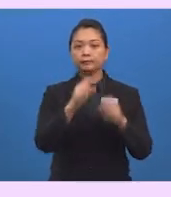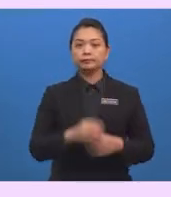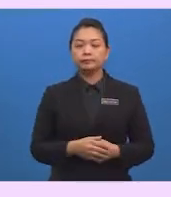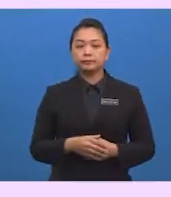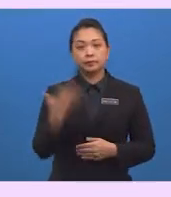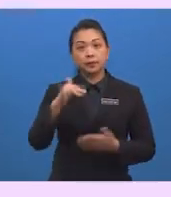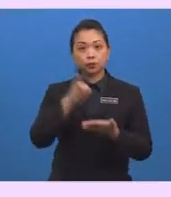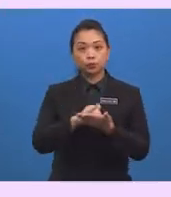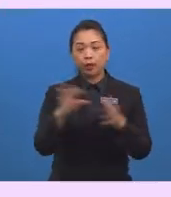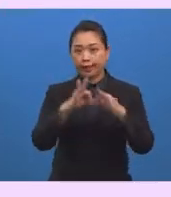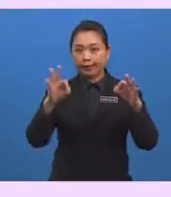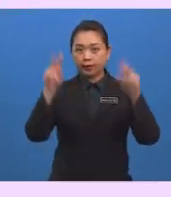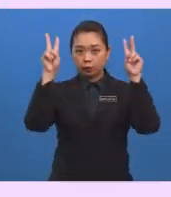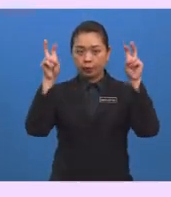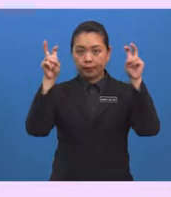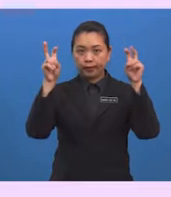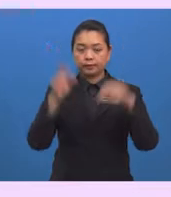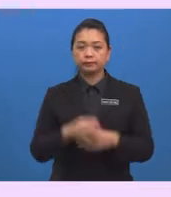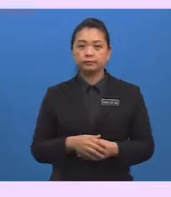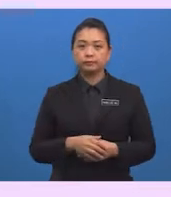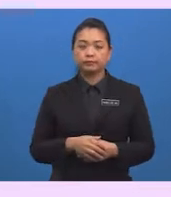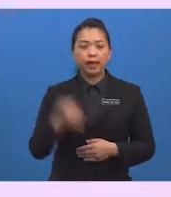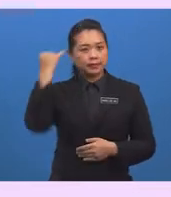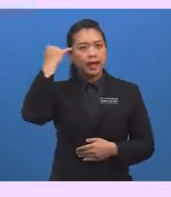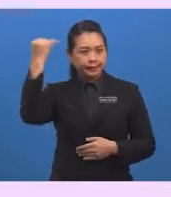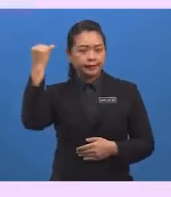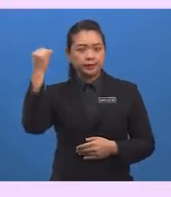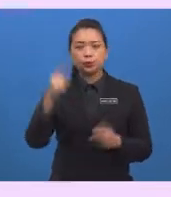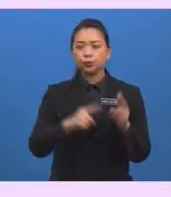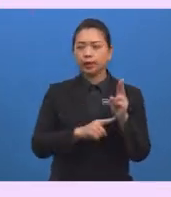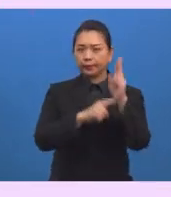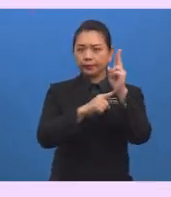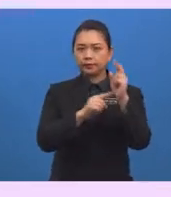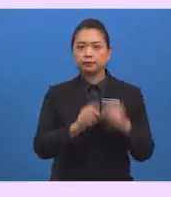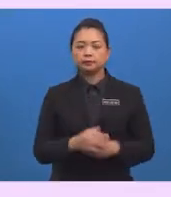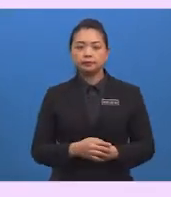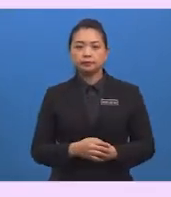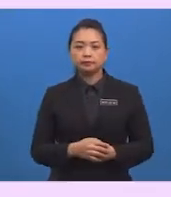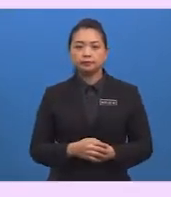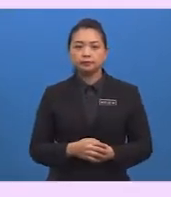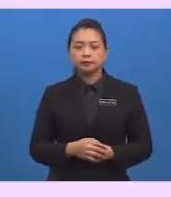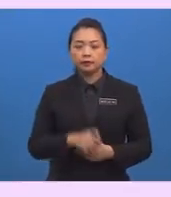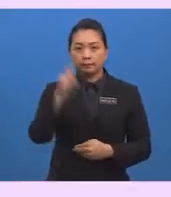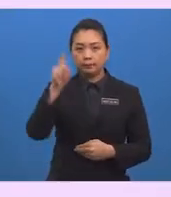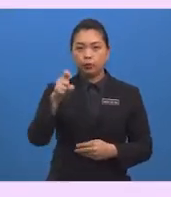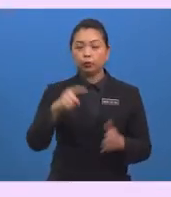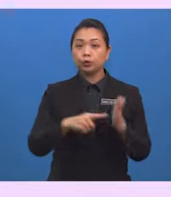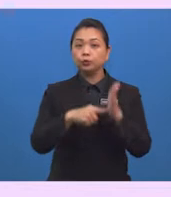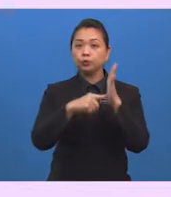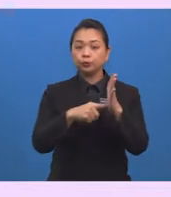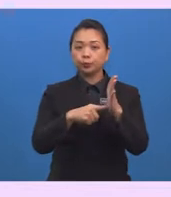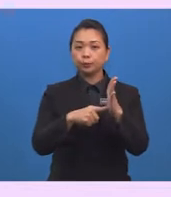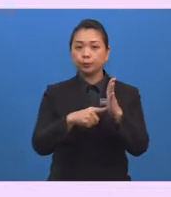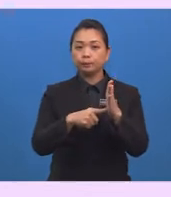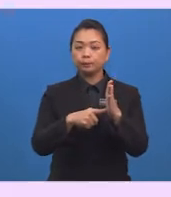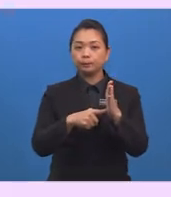Kedua, ayat topik yang terdiri daripada idea utama. Idea utama ini perlu dikemukakan